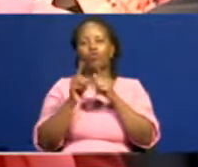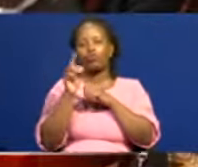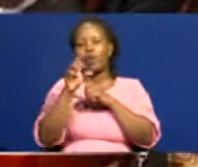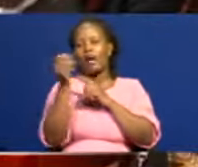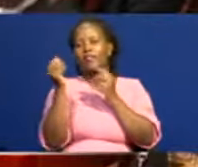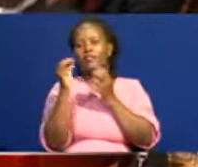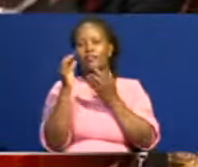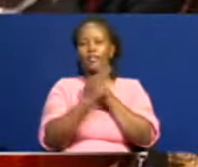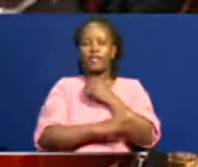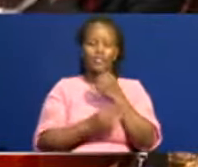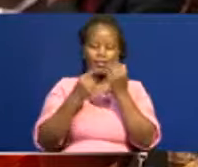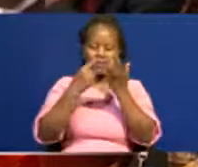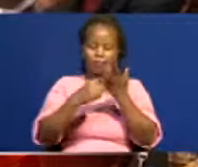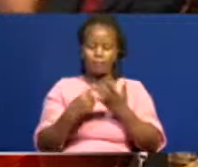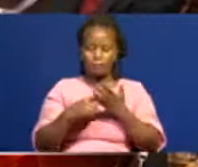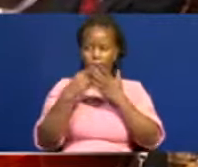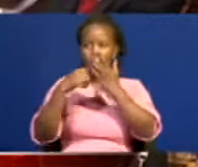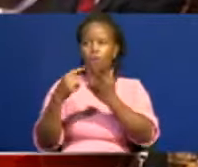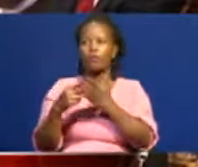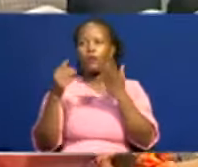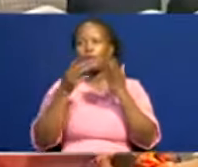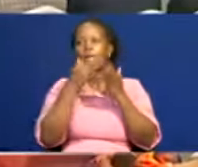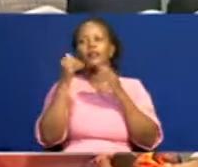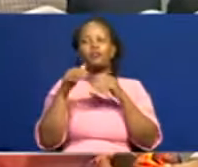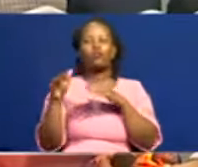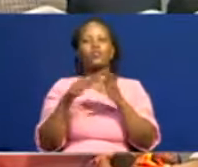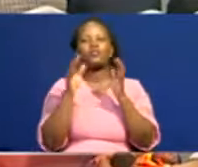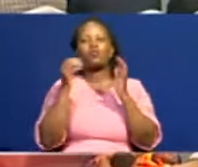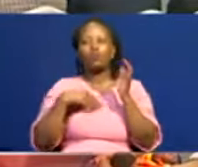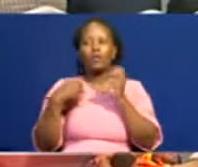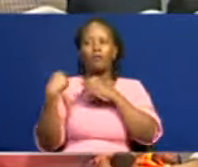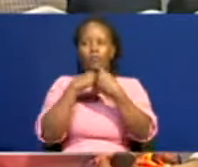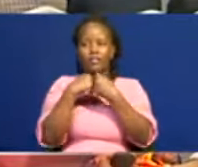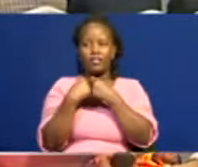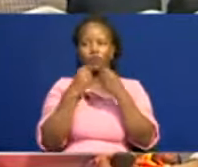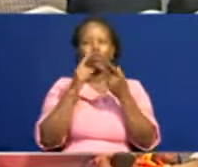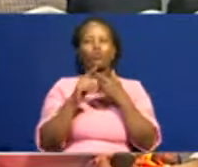wanatafakari mifumo muhimu ya ubunifu, ukuaji, changamoto na fursa zilizoko.